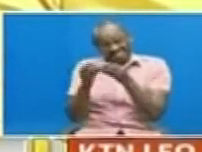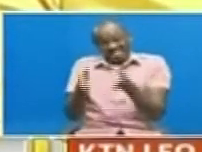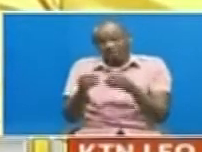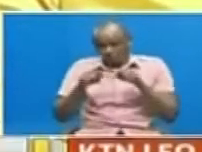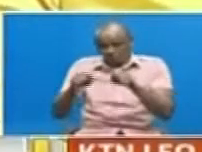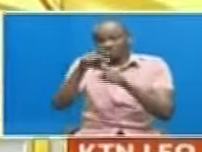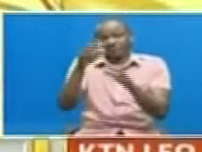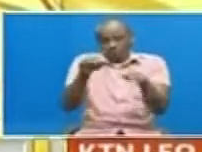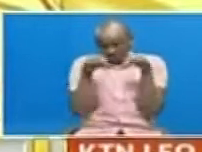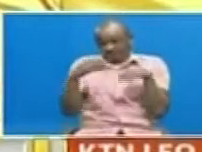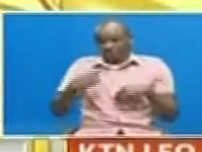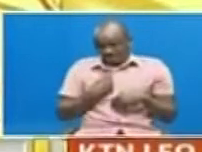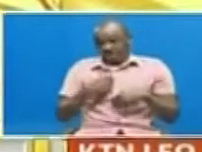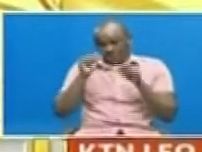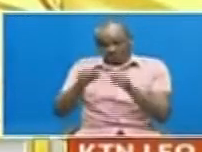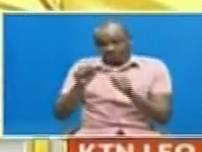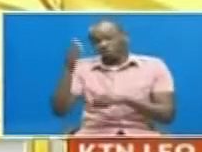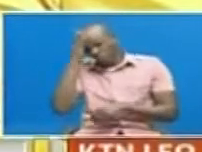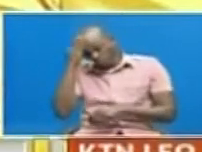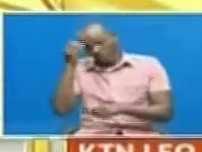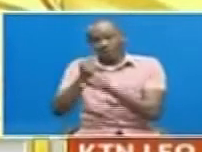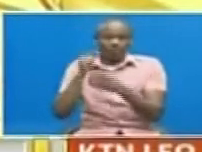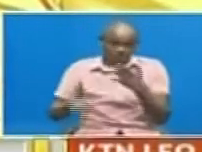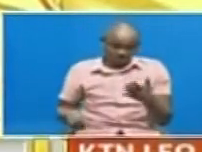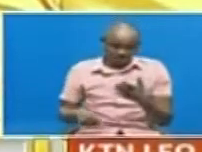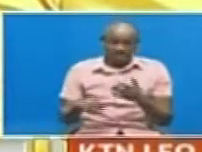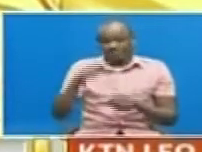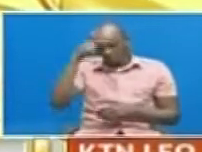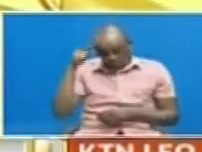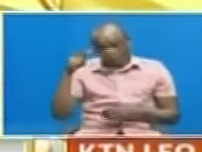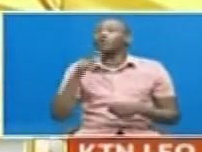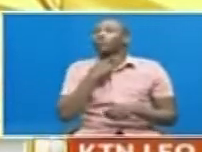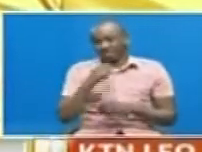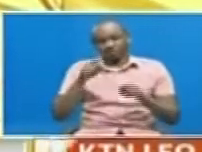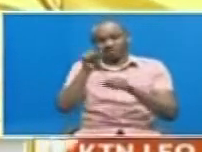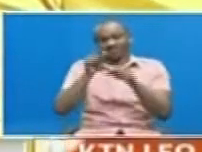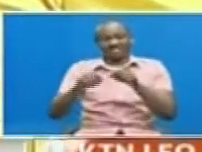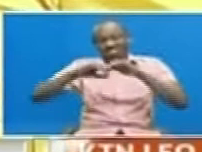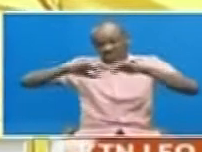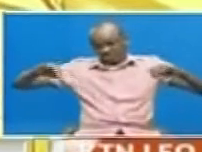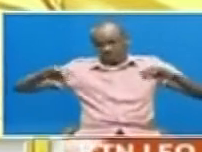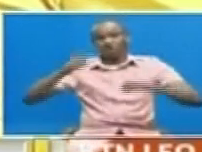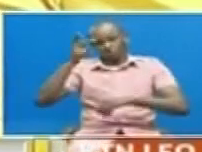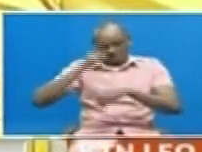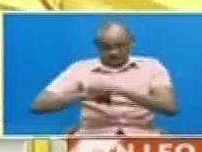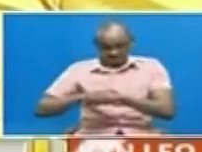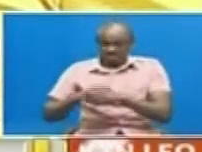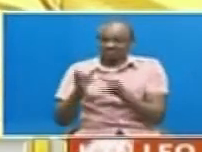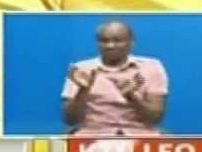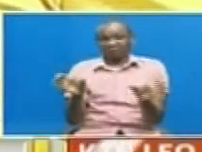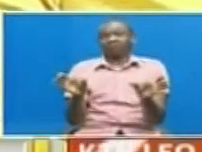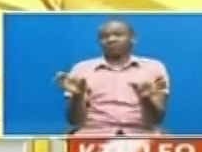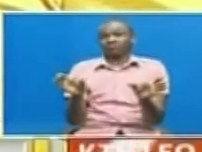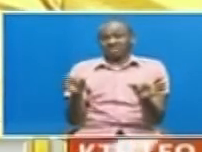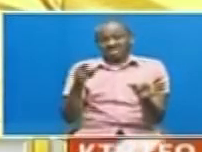hata mimi wananisubiri ili tuweze kujua tutafanya nini. Manake tunataka tugawanye hiyo timu haraka ijulikane, ili